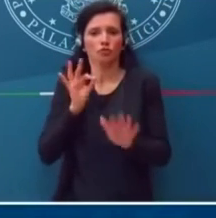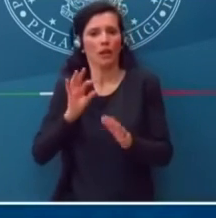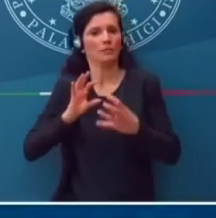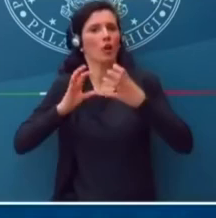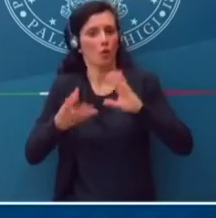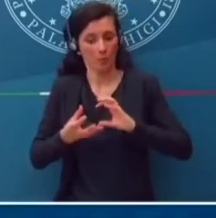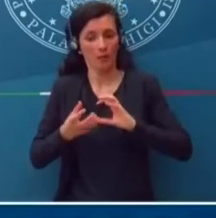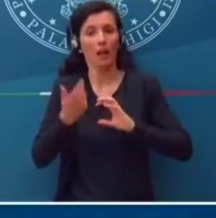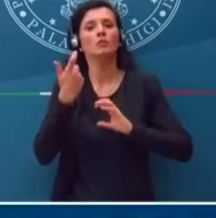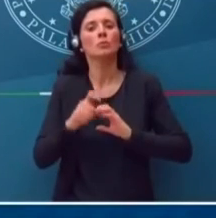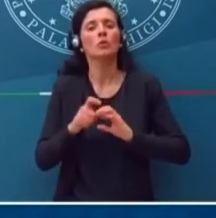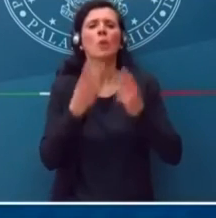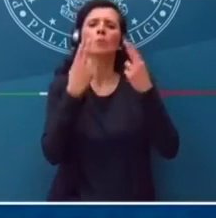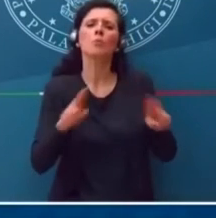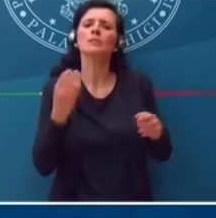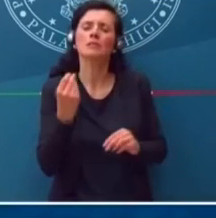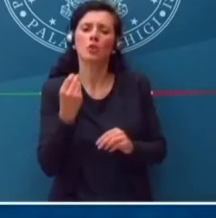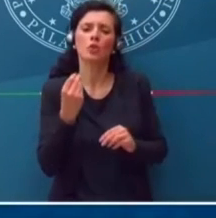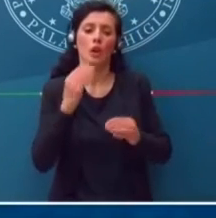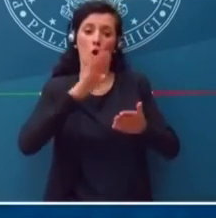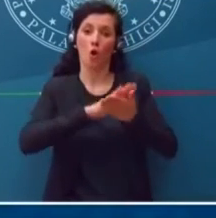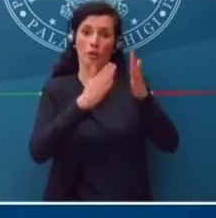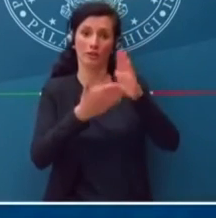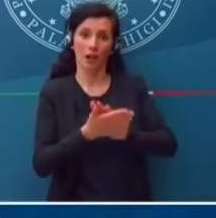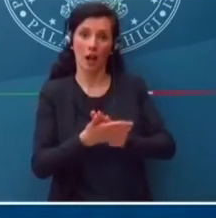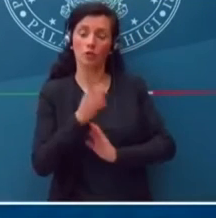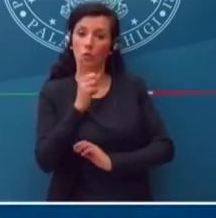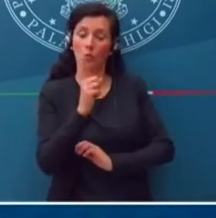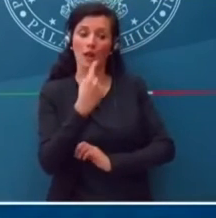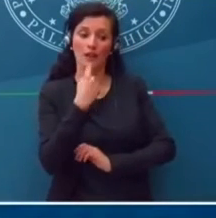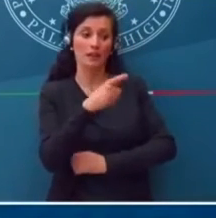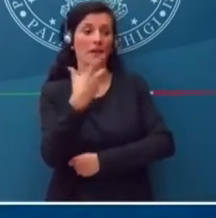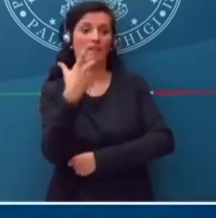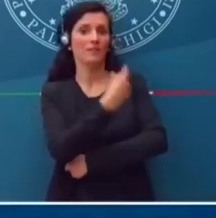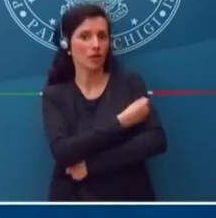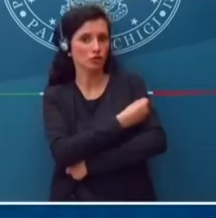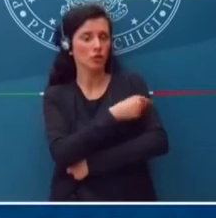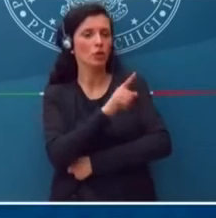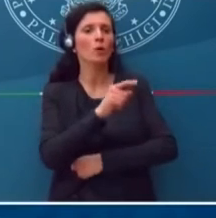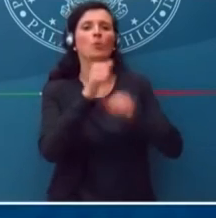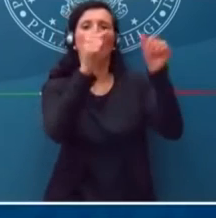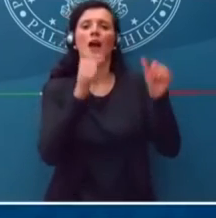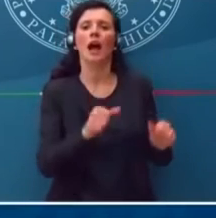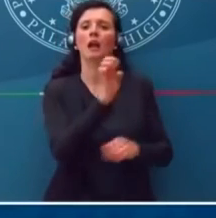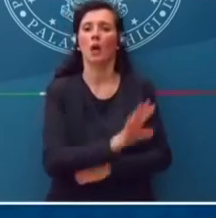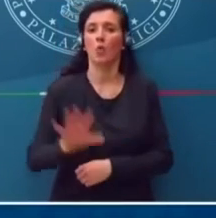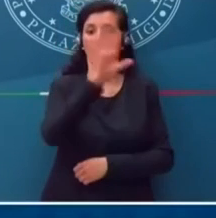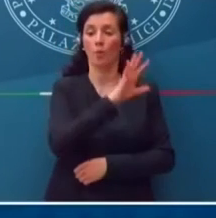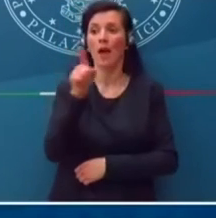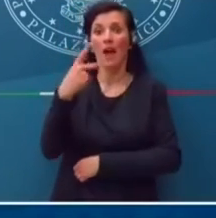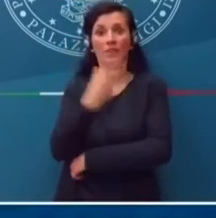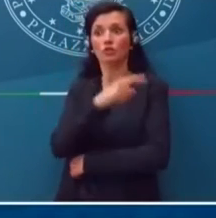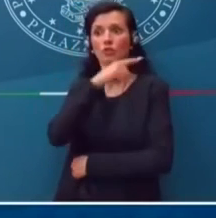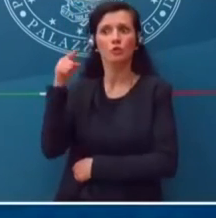far contratti per quei vaccini che sono stati oggetto di gara europea. Siccome lo Sputnik non lo è